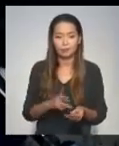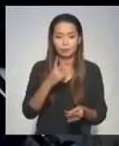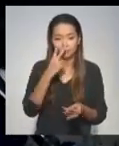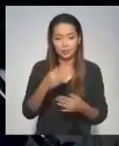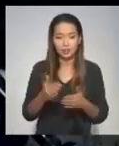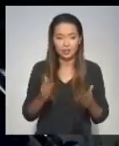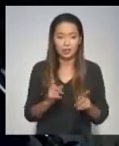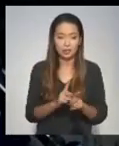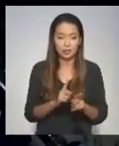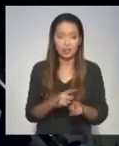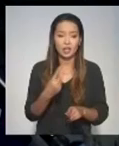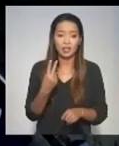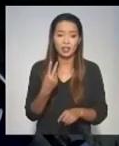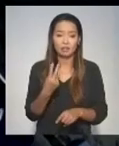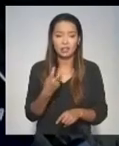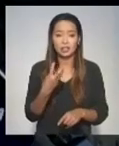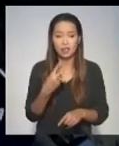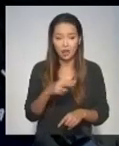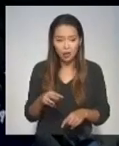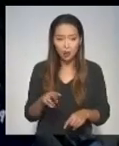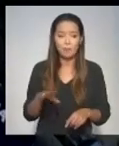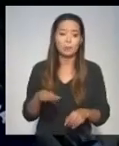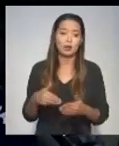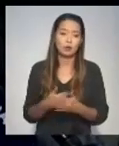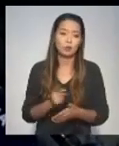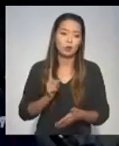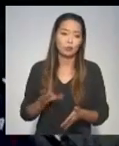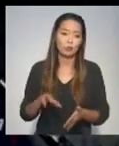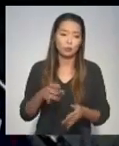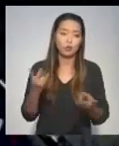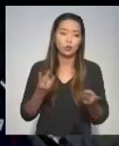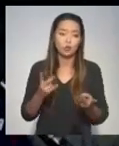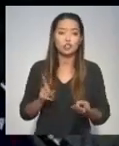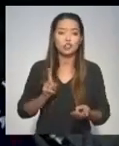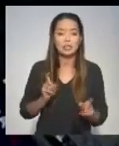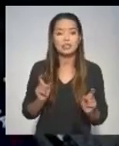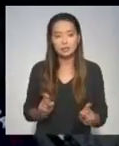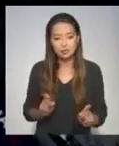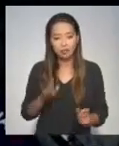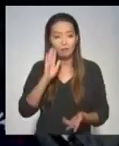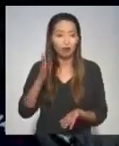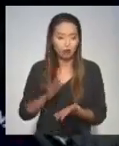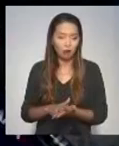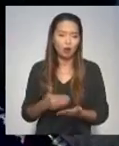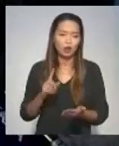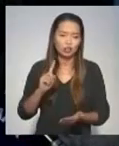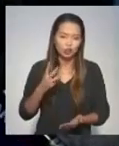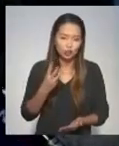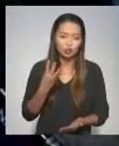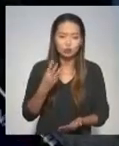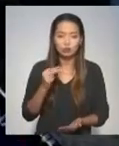максимум 200-300 литров. Потом, когда выкачивается вода, надо сидеть, ждать часа 3-4, чтобы